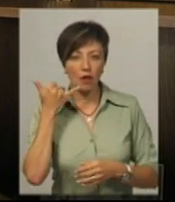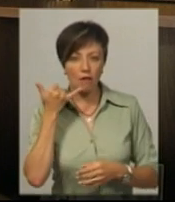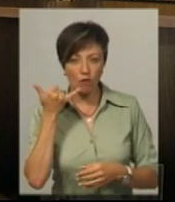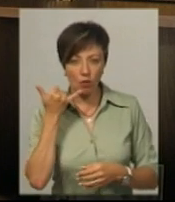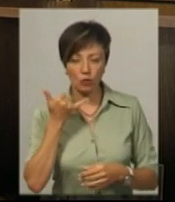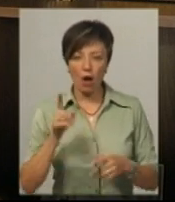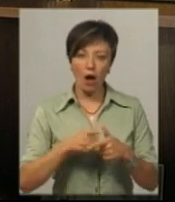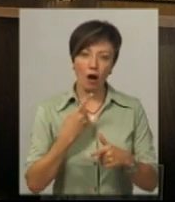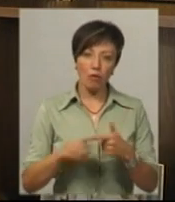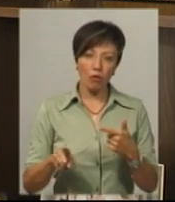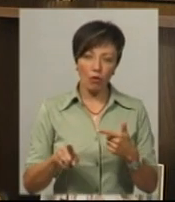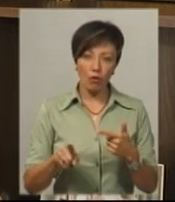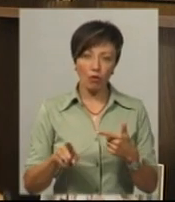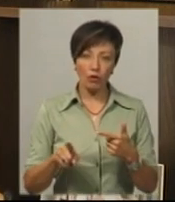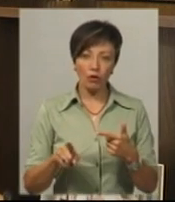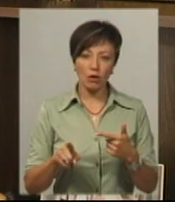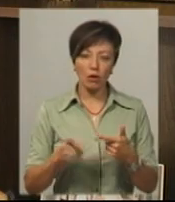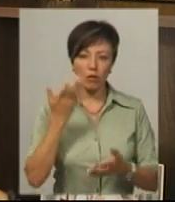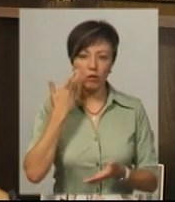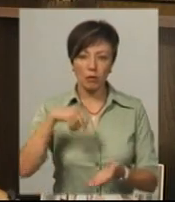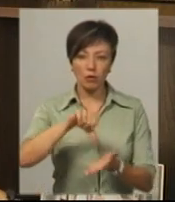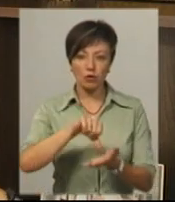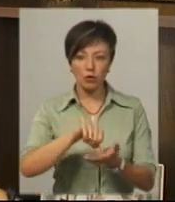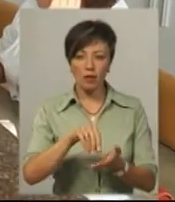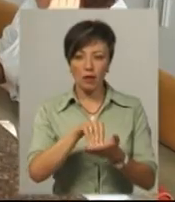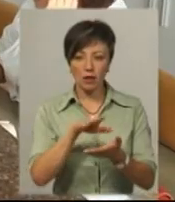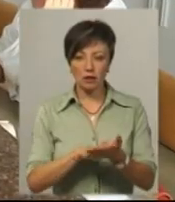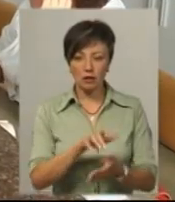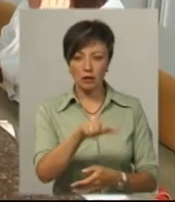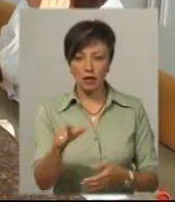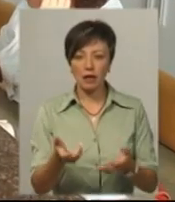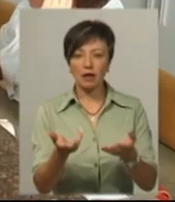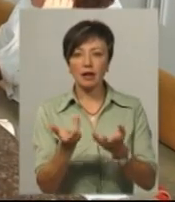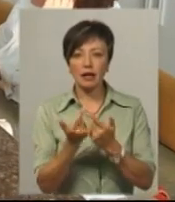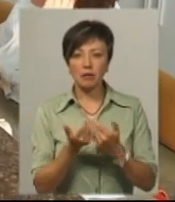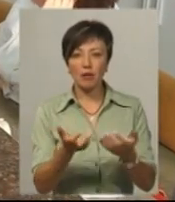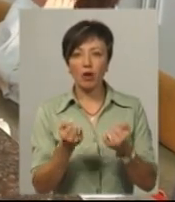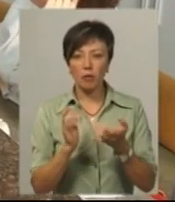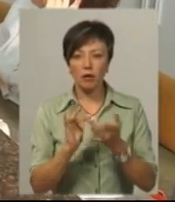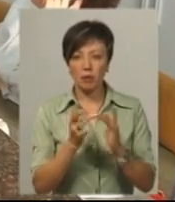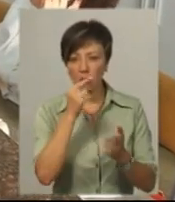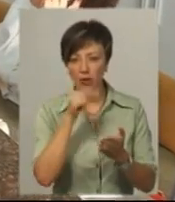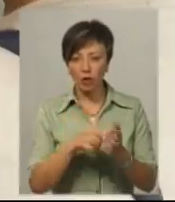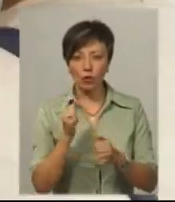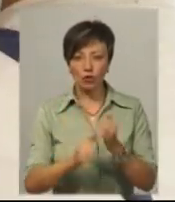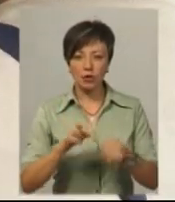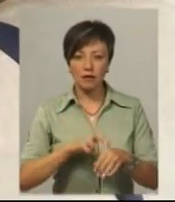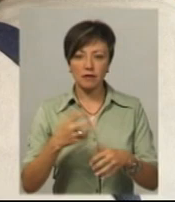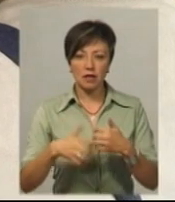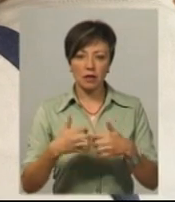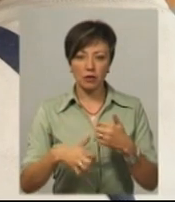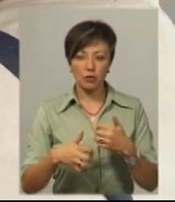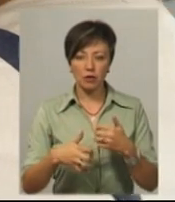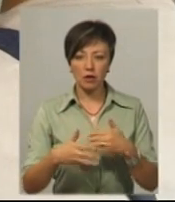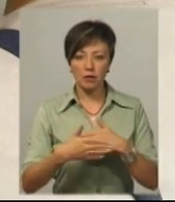або безпосередньо при присутності на реєстратурі. Кількість прийомів онлайн припадає на кожного лікаря в середньому